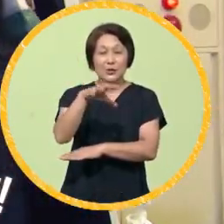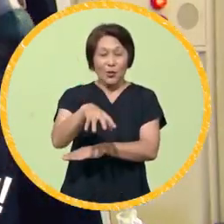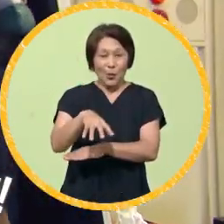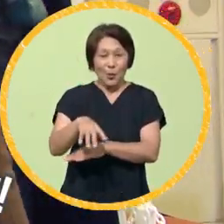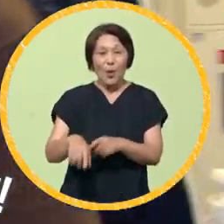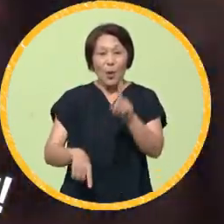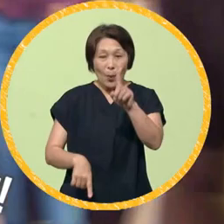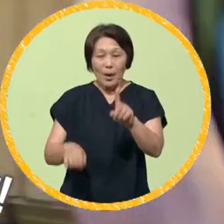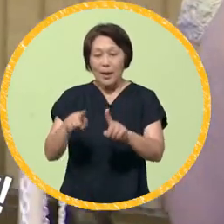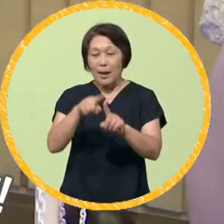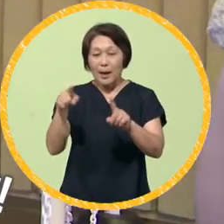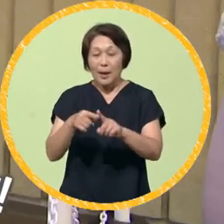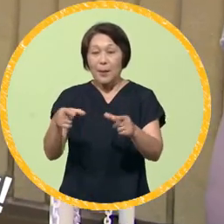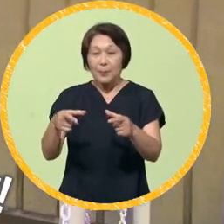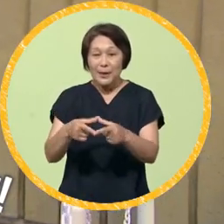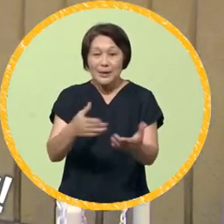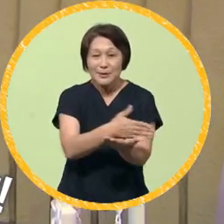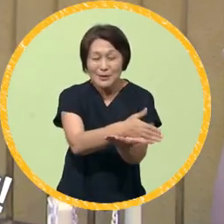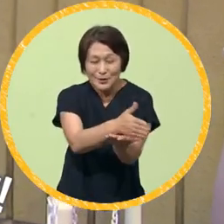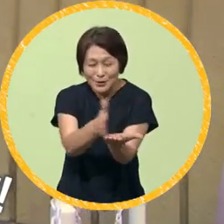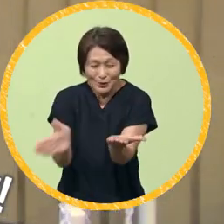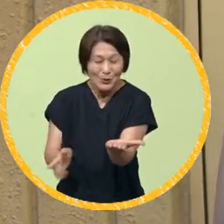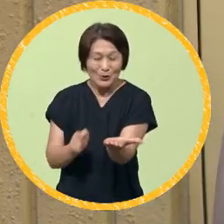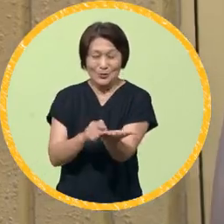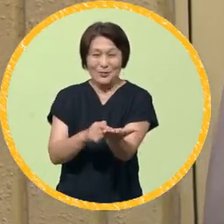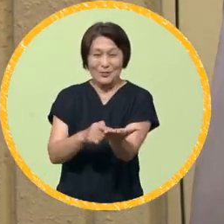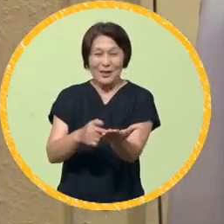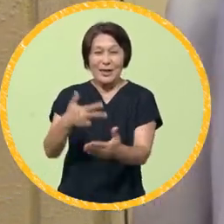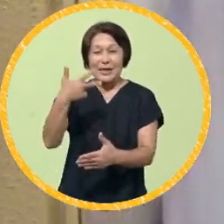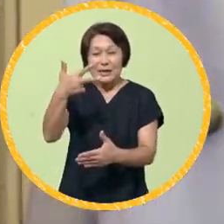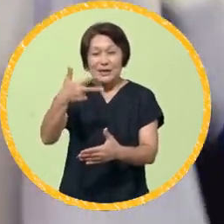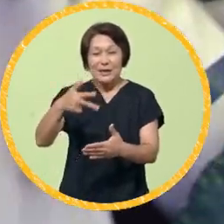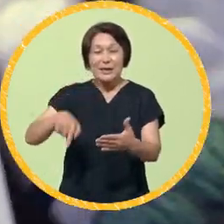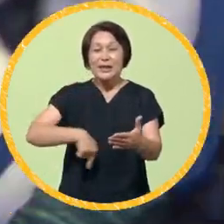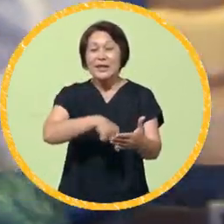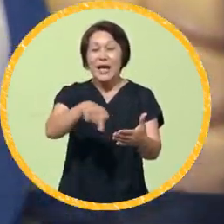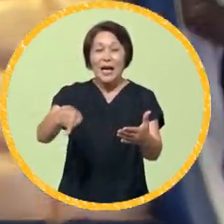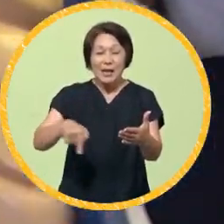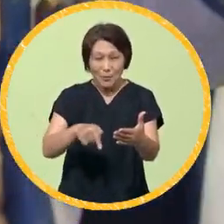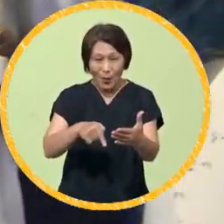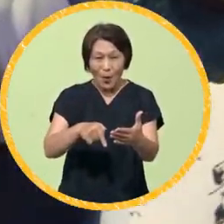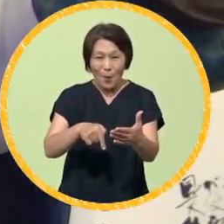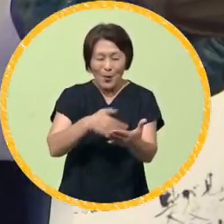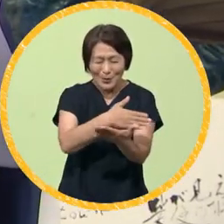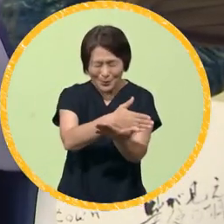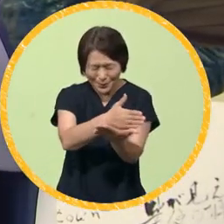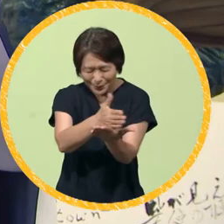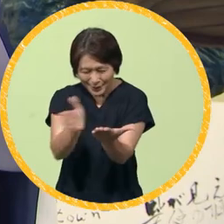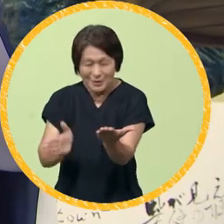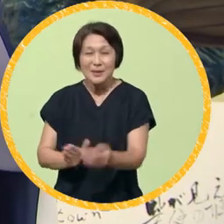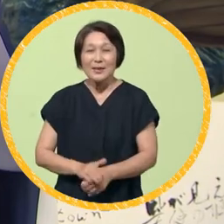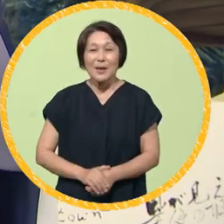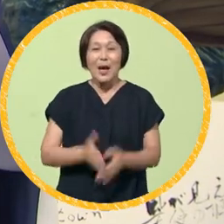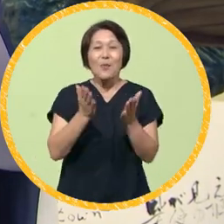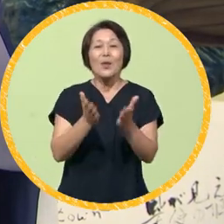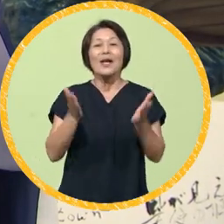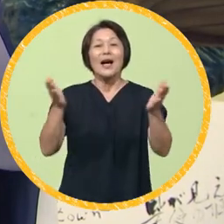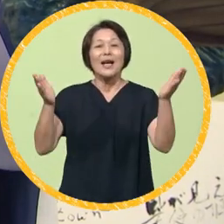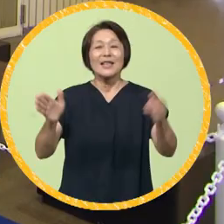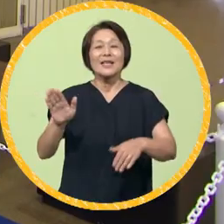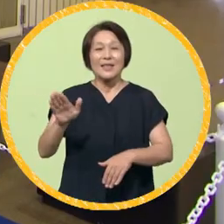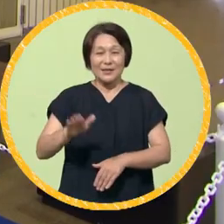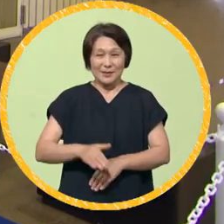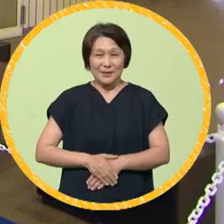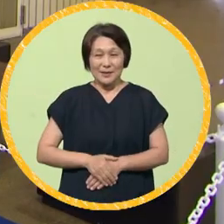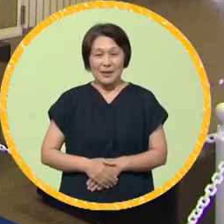ース一色ですね。 そうなんです、市役所の中も市内もあのワンピース一色になってます。 すごい盛り上がりですけど、 そうなんです、